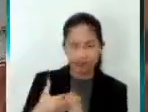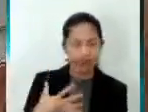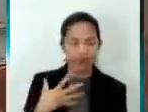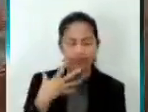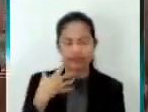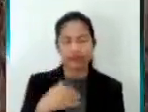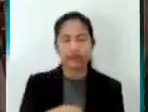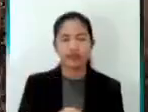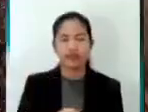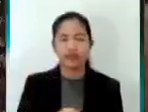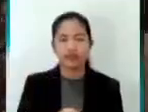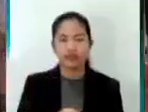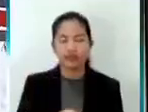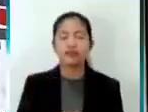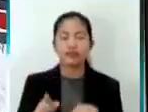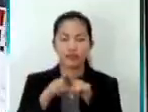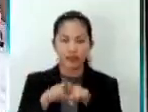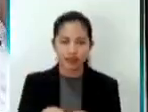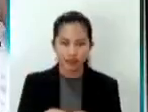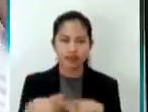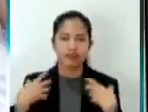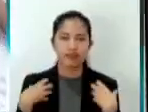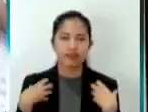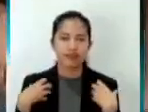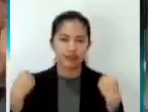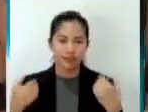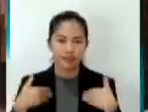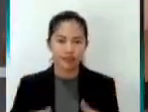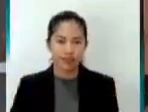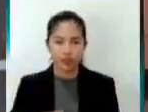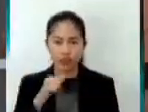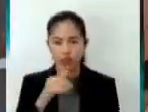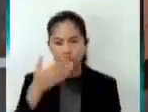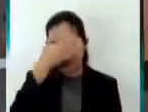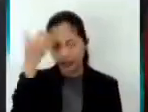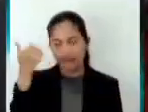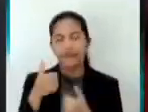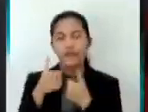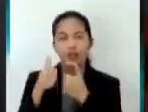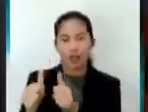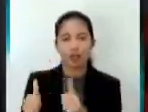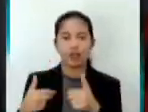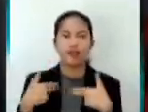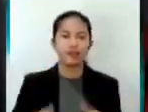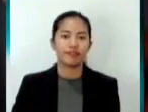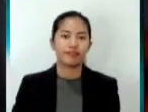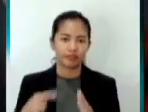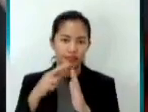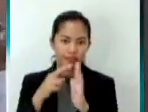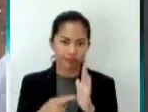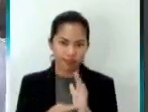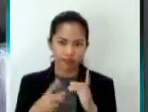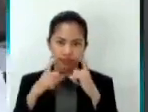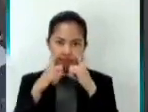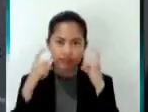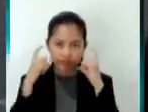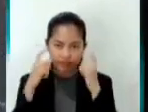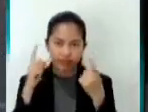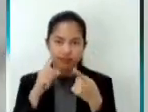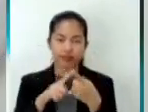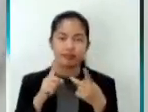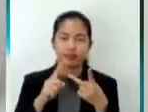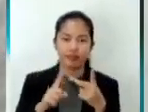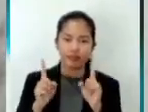pagpapalakas ng immune system, huwag kalimutan ang pagsunod sa minimum health at safety protocols tulad ng pagsusuot ng face mask, physical